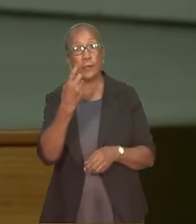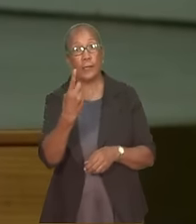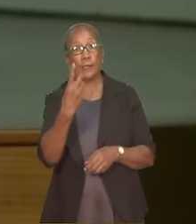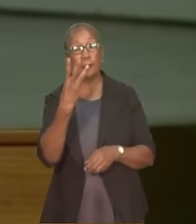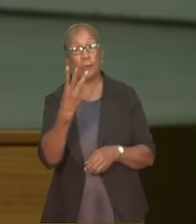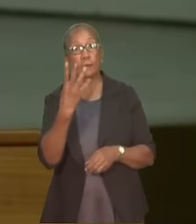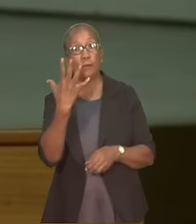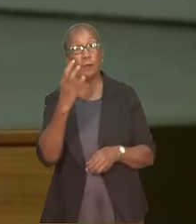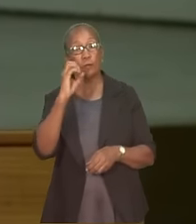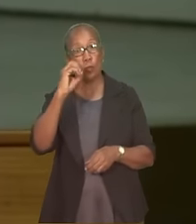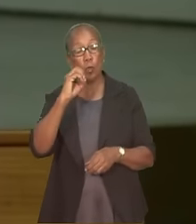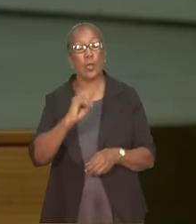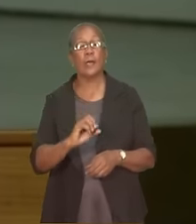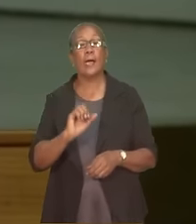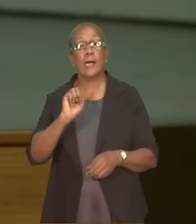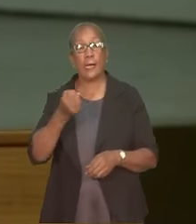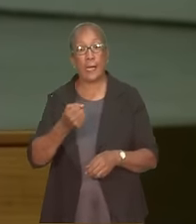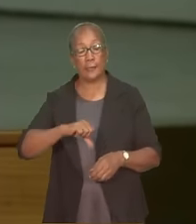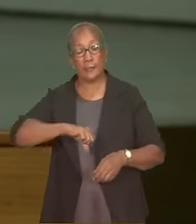471350.